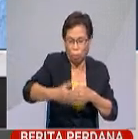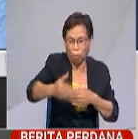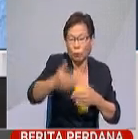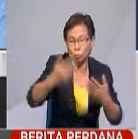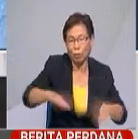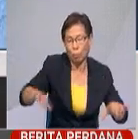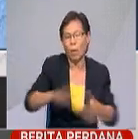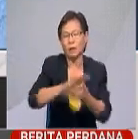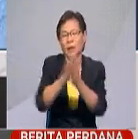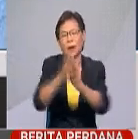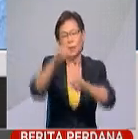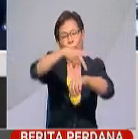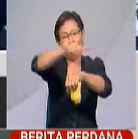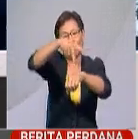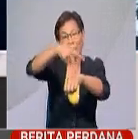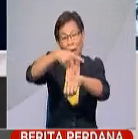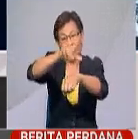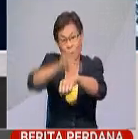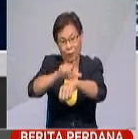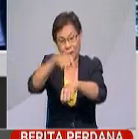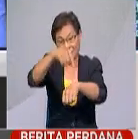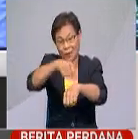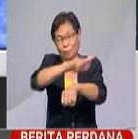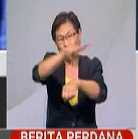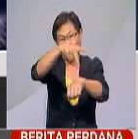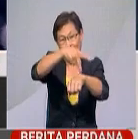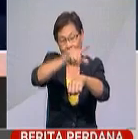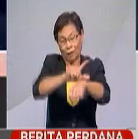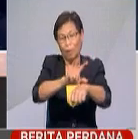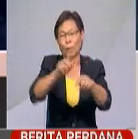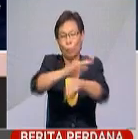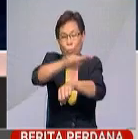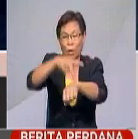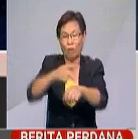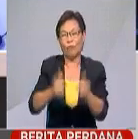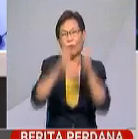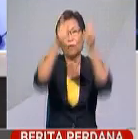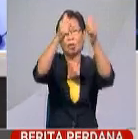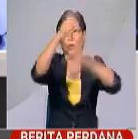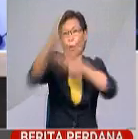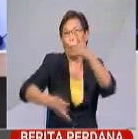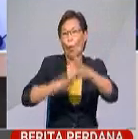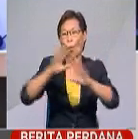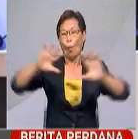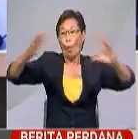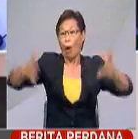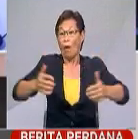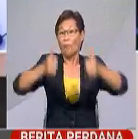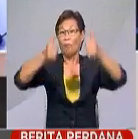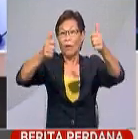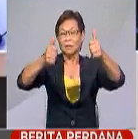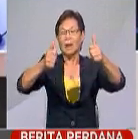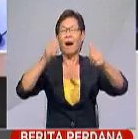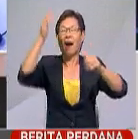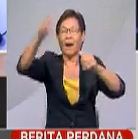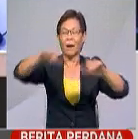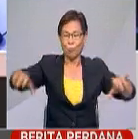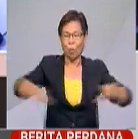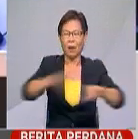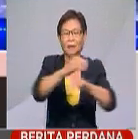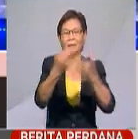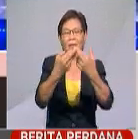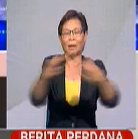menjadikan Pulau Langkawi ini sebagai sebuah pulau yang terutama di dunia yang akan melaksanakan